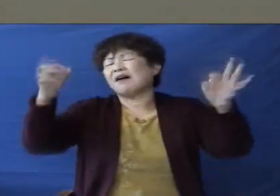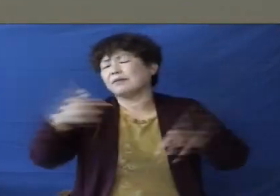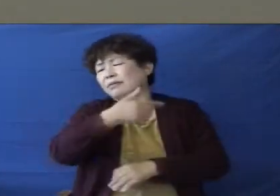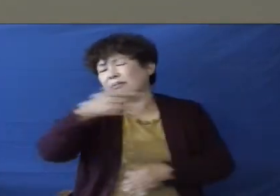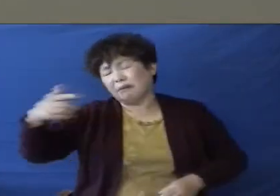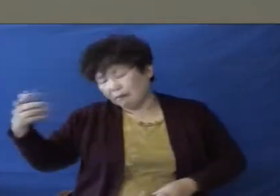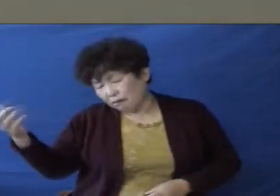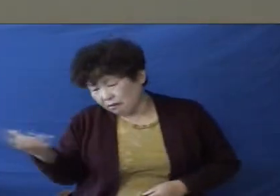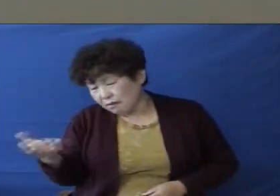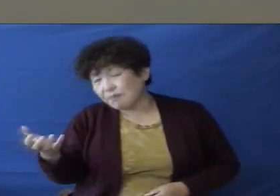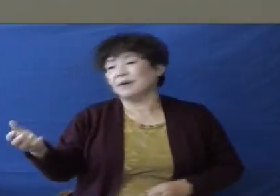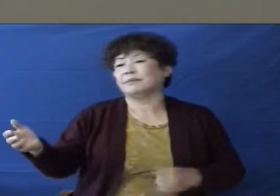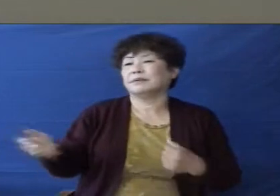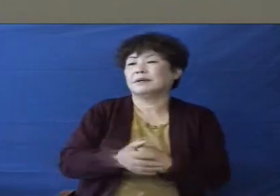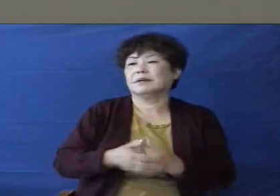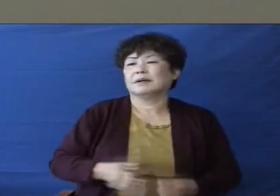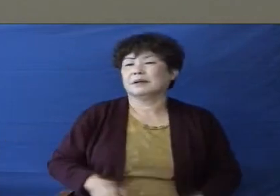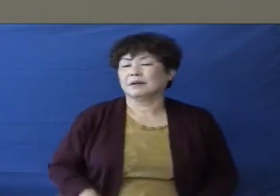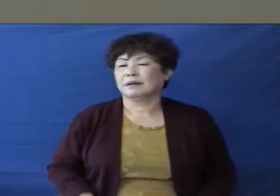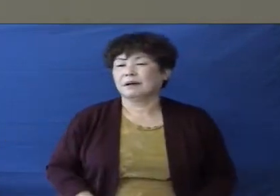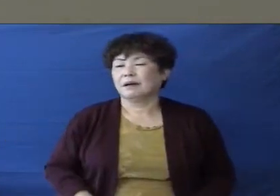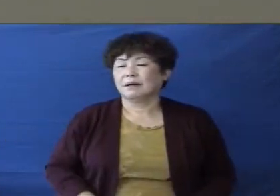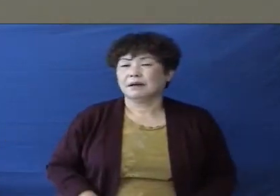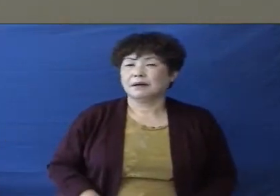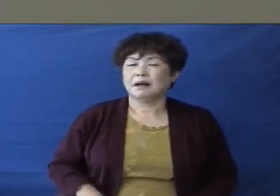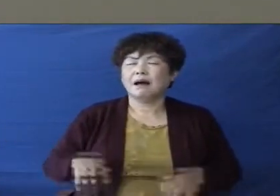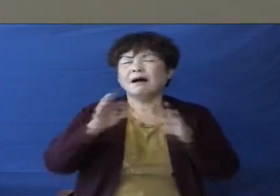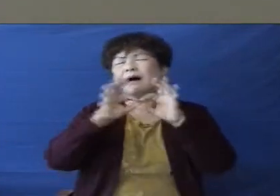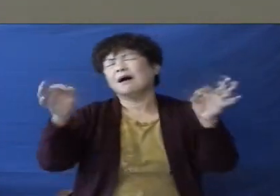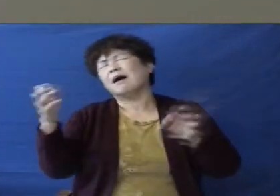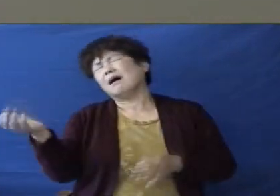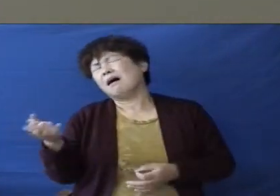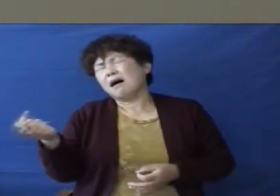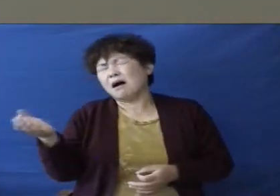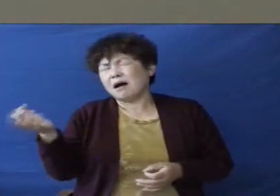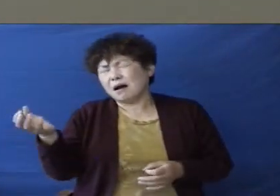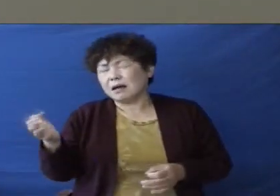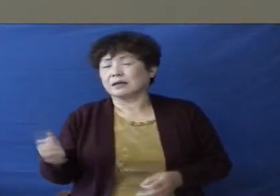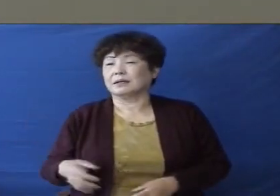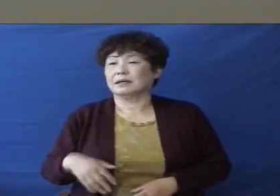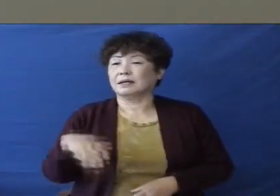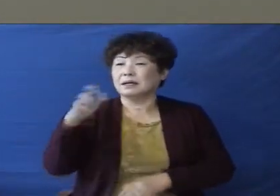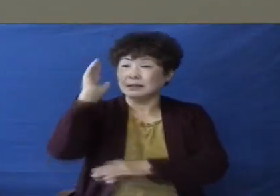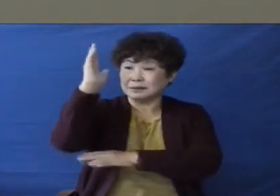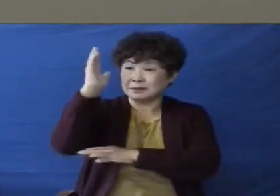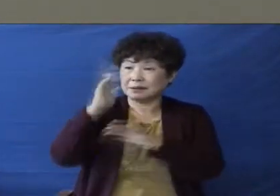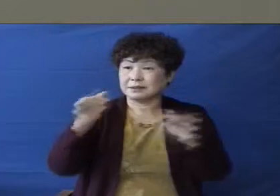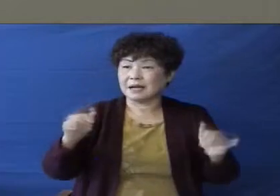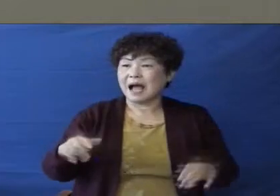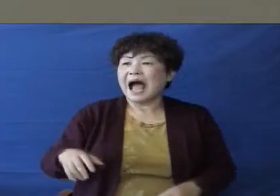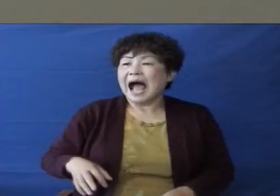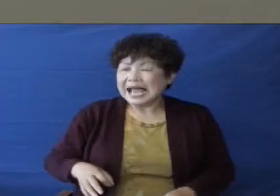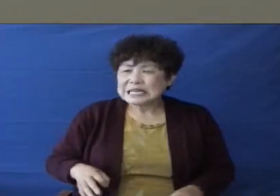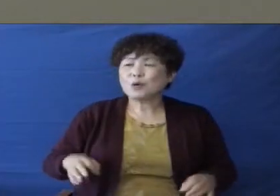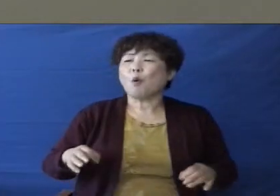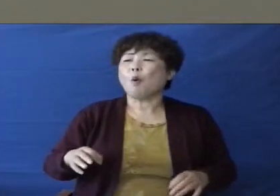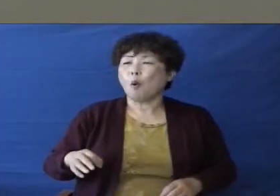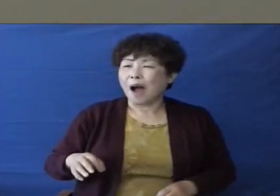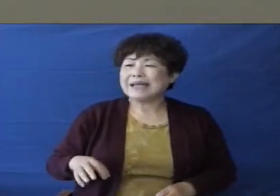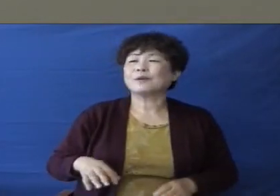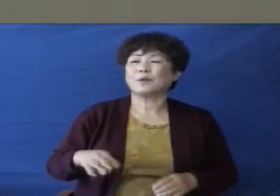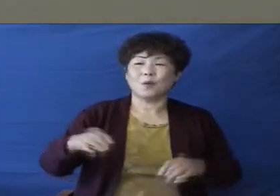고통스러운 인가봐요 그러니까 그 강상우 산님이 아이구 아이구 가 아니고